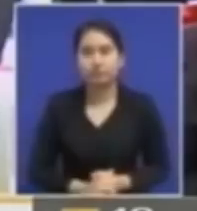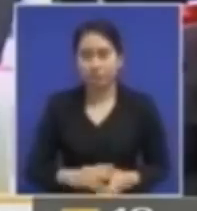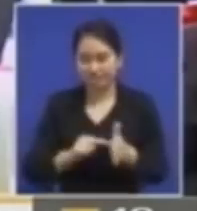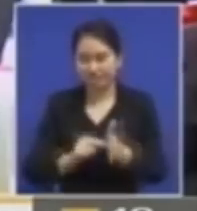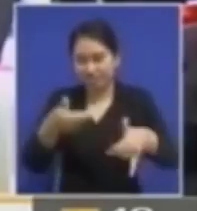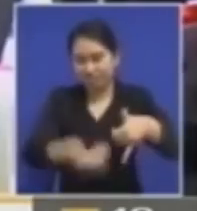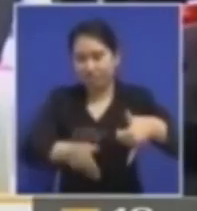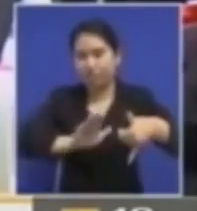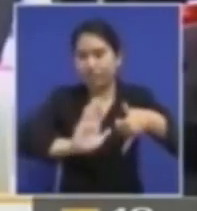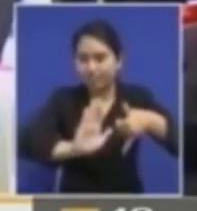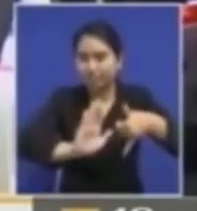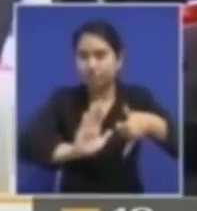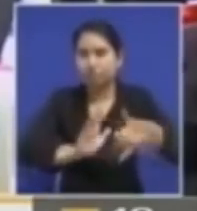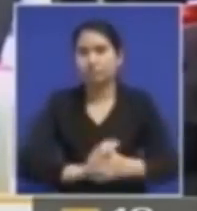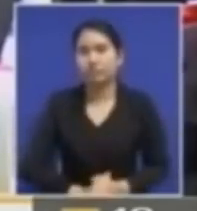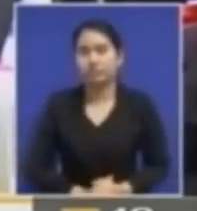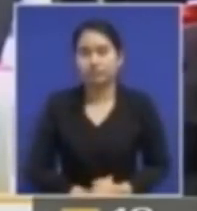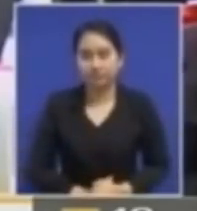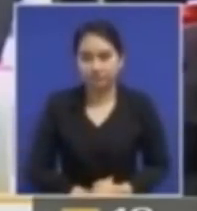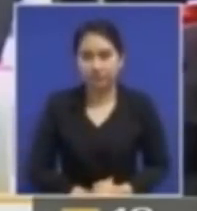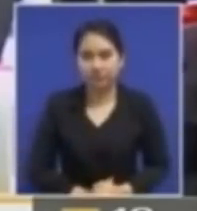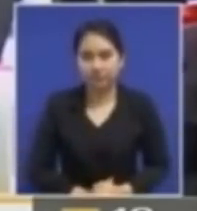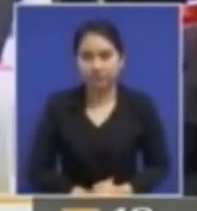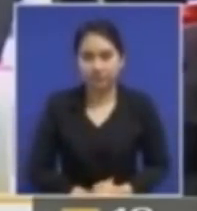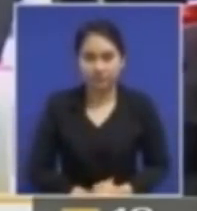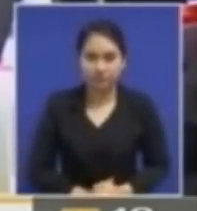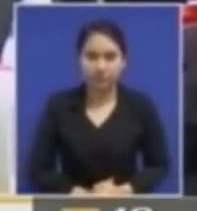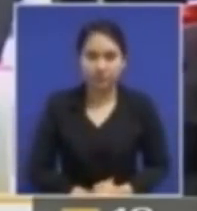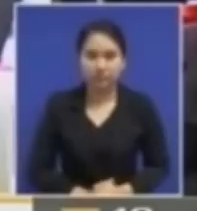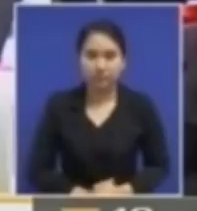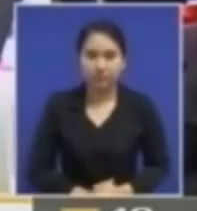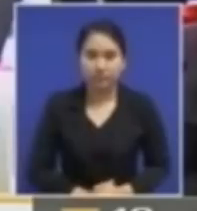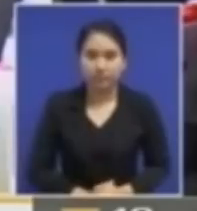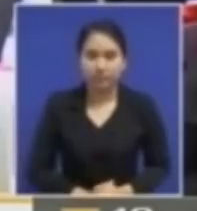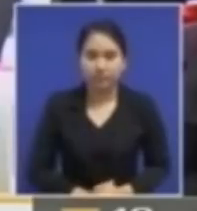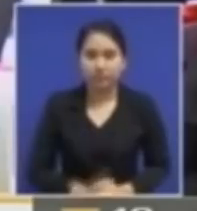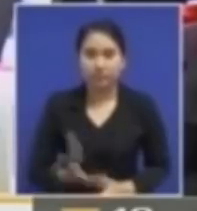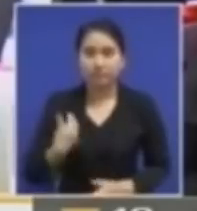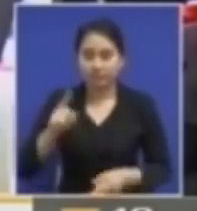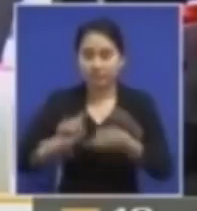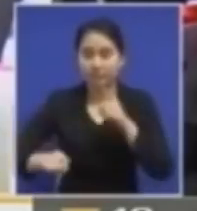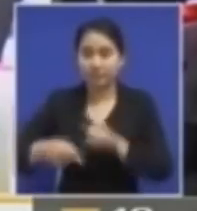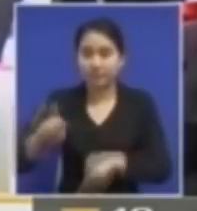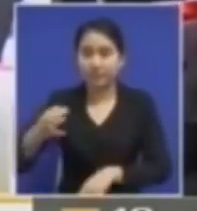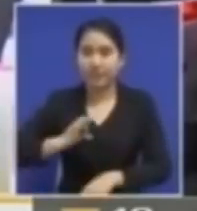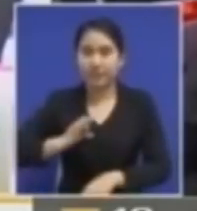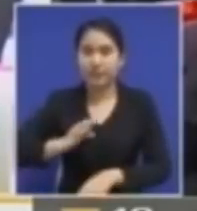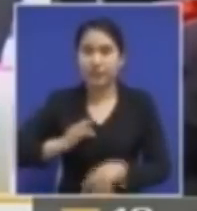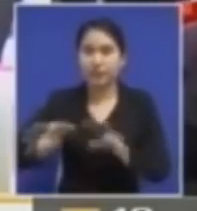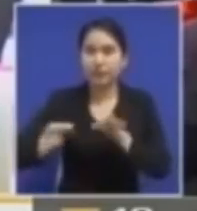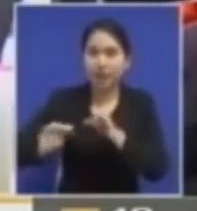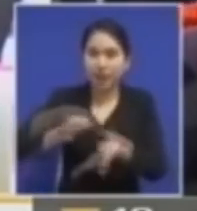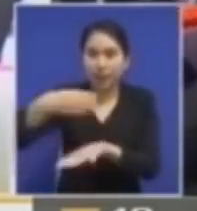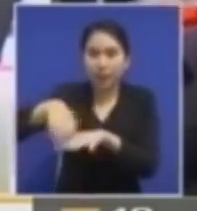ของบุคคลที่จะมาดำรงตำแหน่งนายกรัฐมนตรีรายละเอียดเรื่องนี้นะครับมีเพื่อนสมาชิกได้อภิปรายแสดงเหตุผลในส